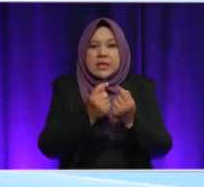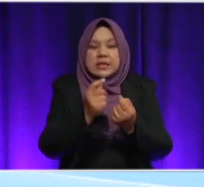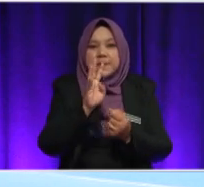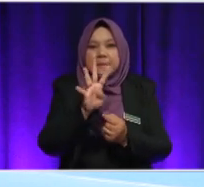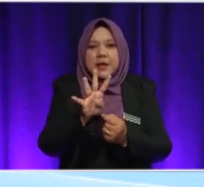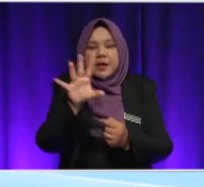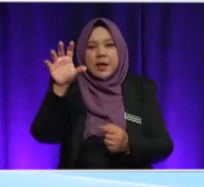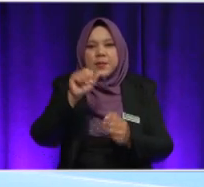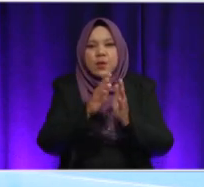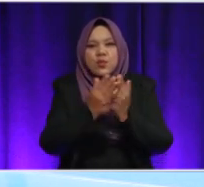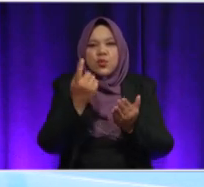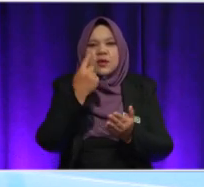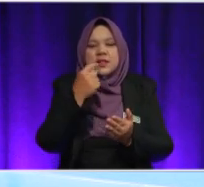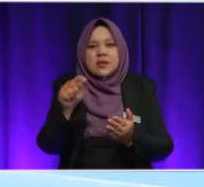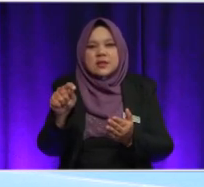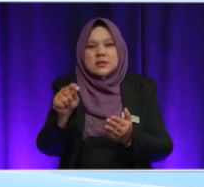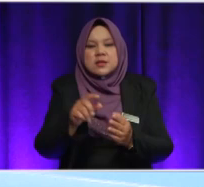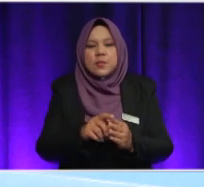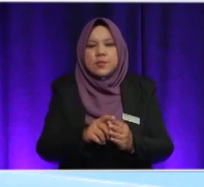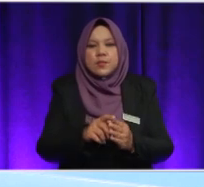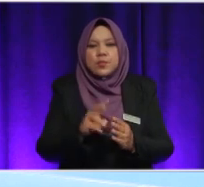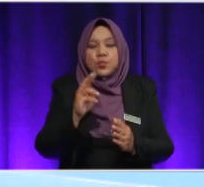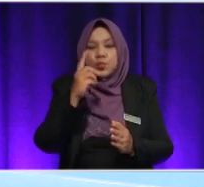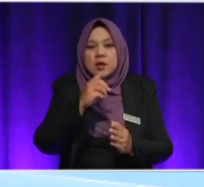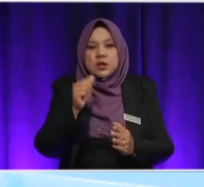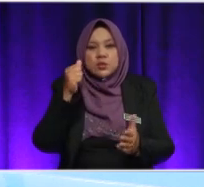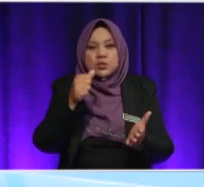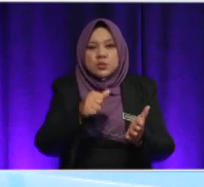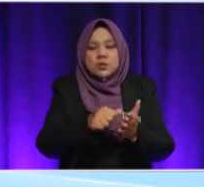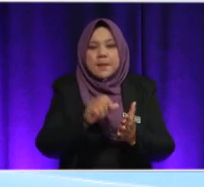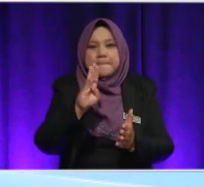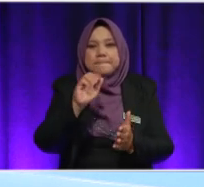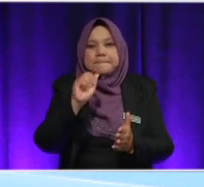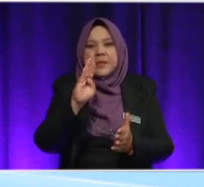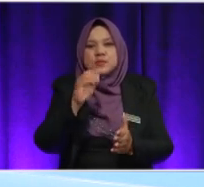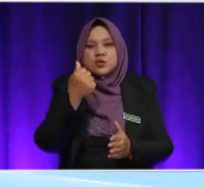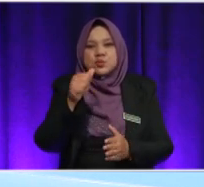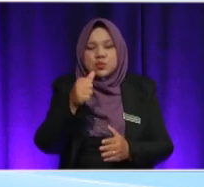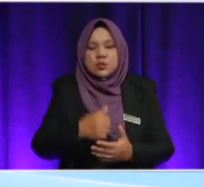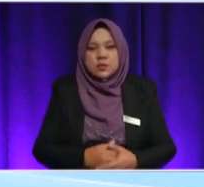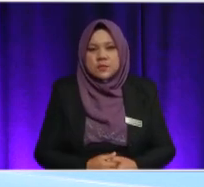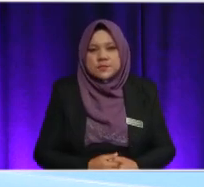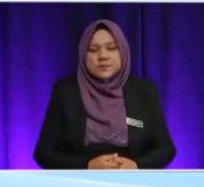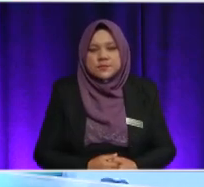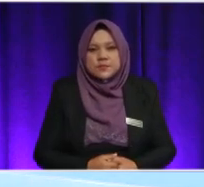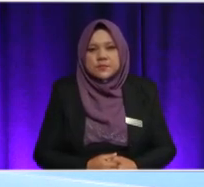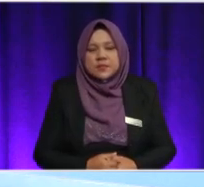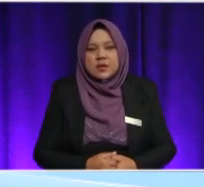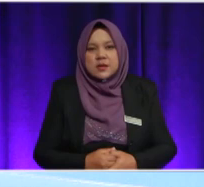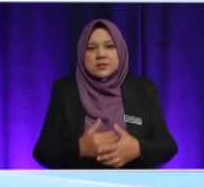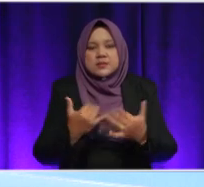Ambil buku teks Anda dan buku halaman bab 10 karena kita belajar tentang perubahan pada hari ini